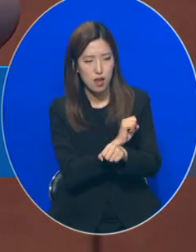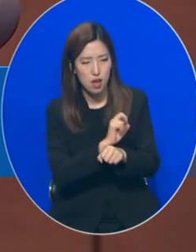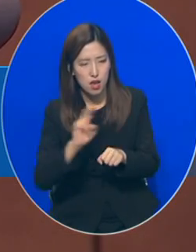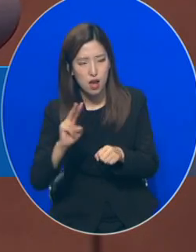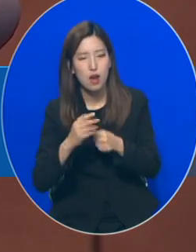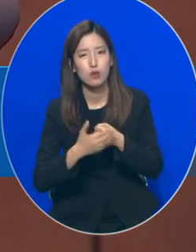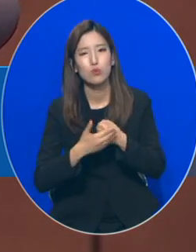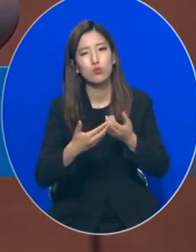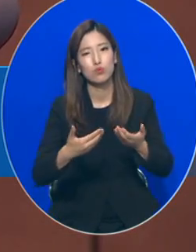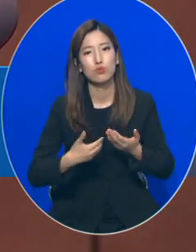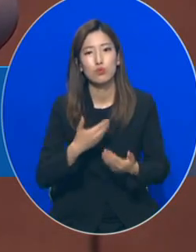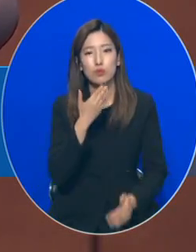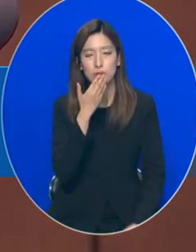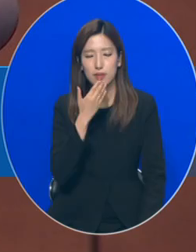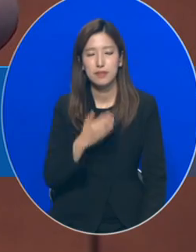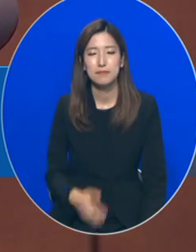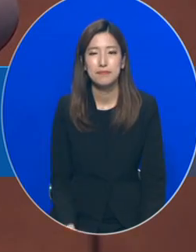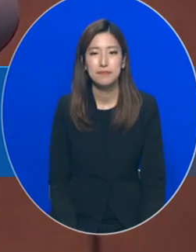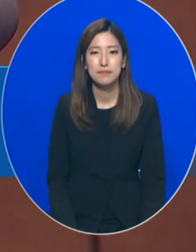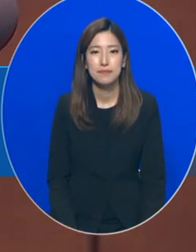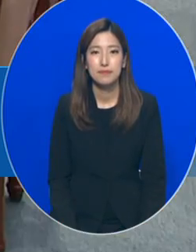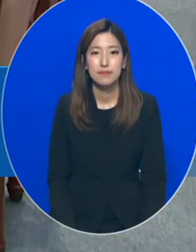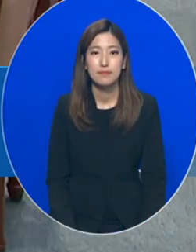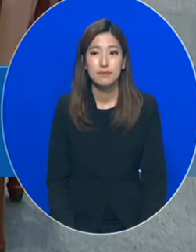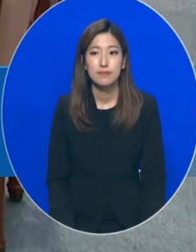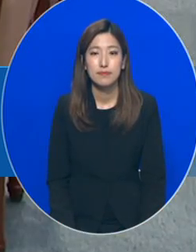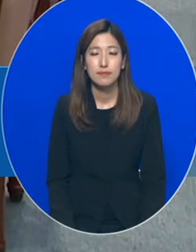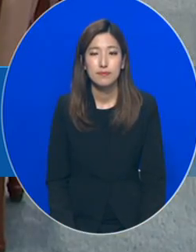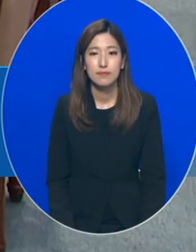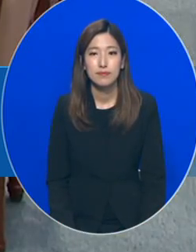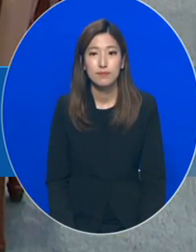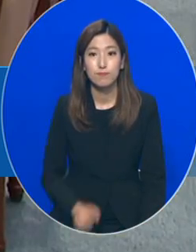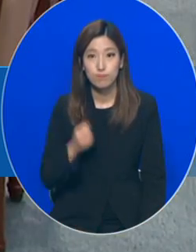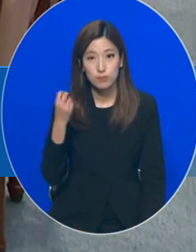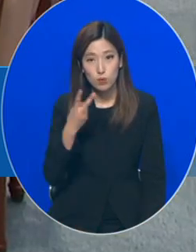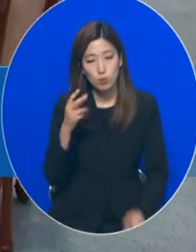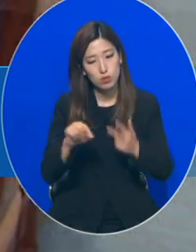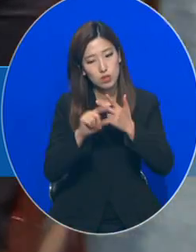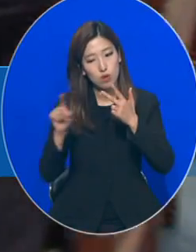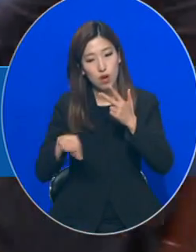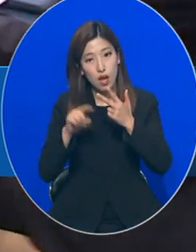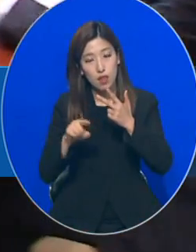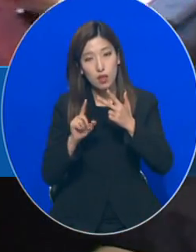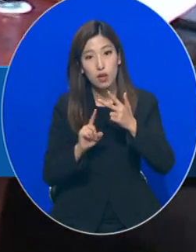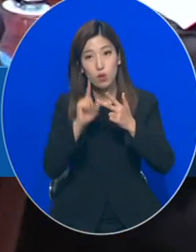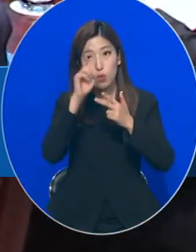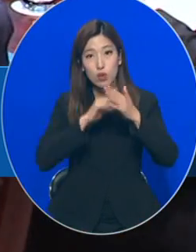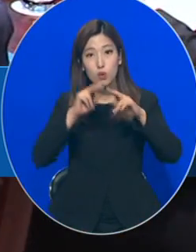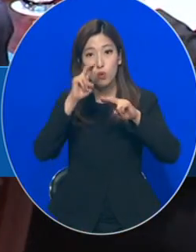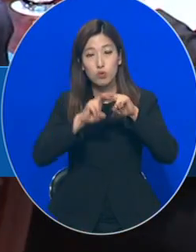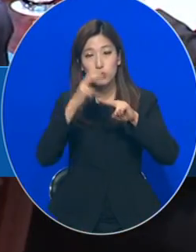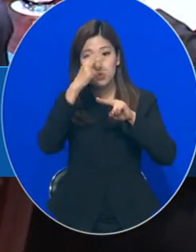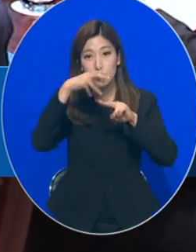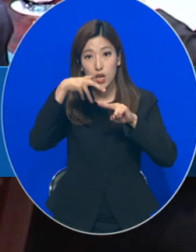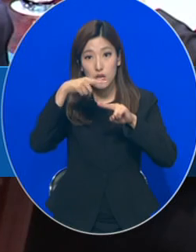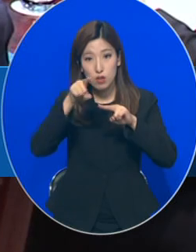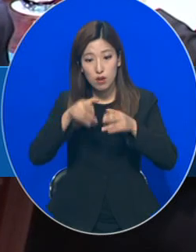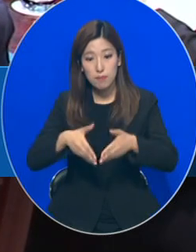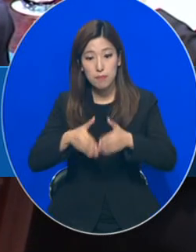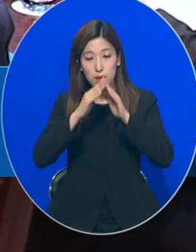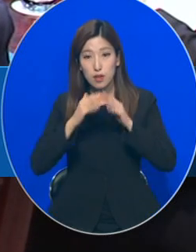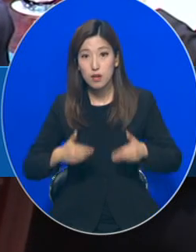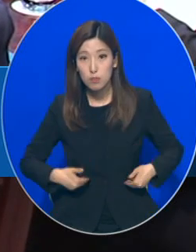뒷받침해줘야 실효를 거둘 수 있다고 말했습니다. 문 대통령은 또 이달 중 공수처 출범을 위해 공수처장 후보